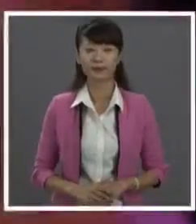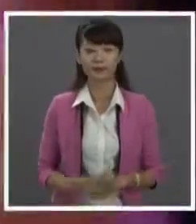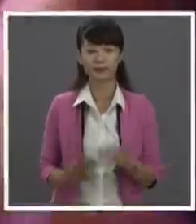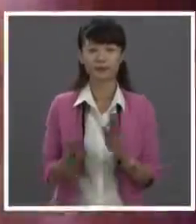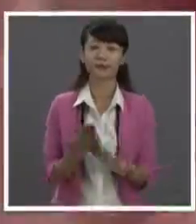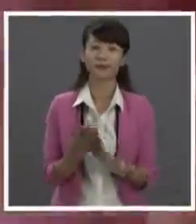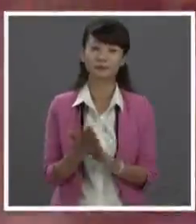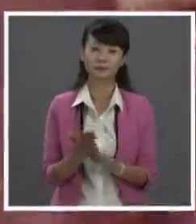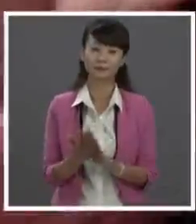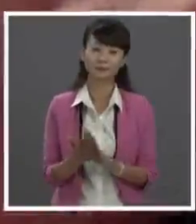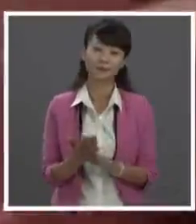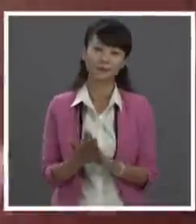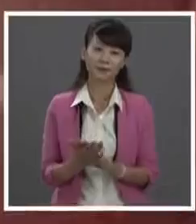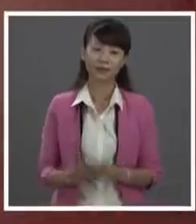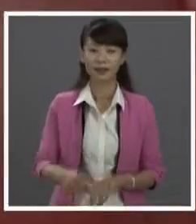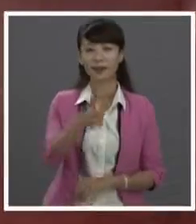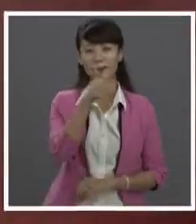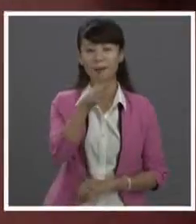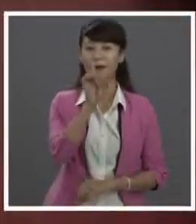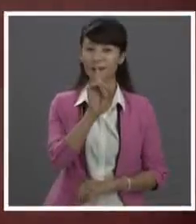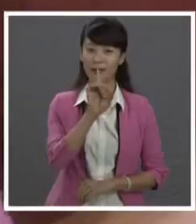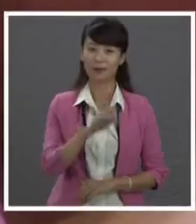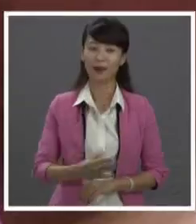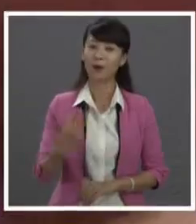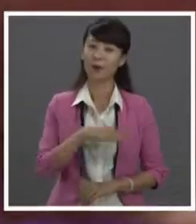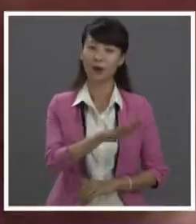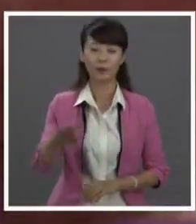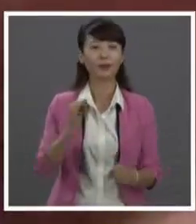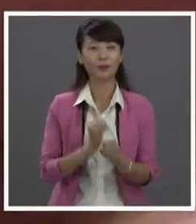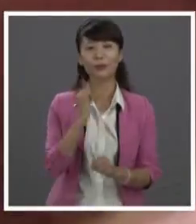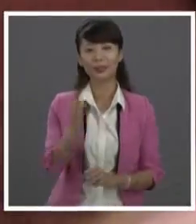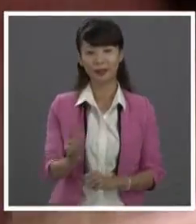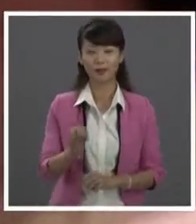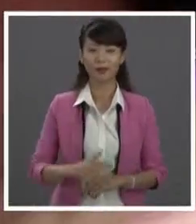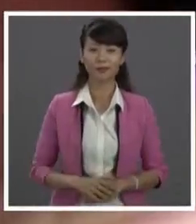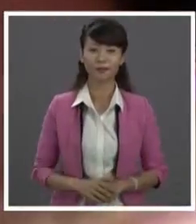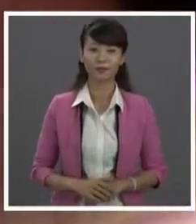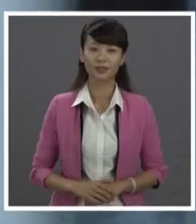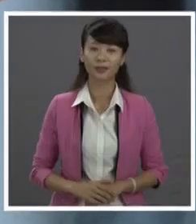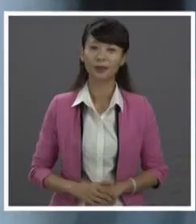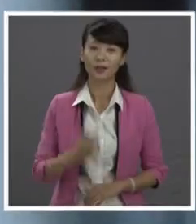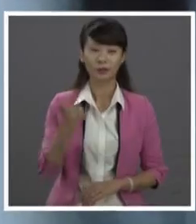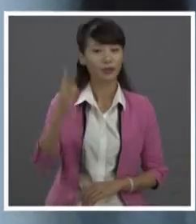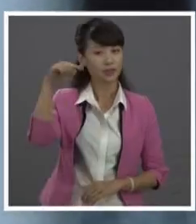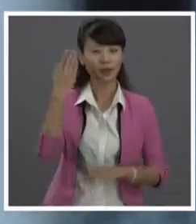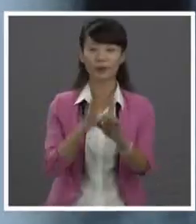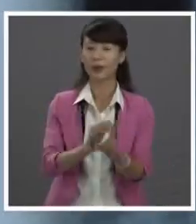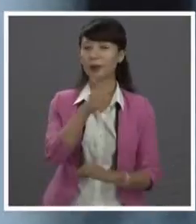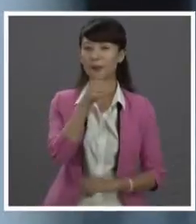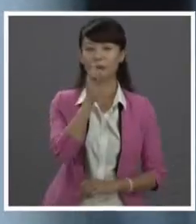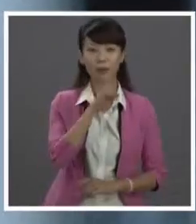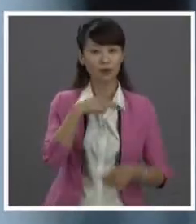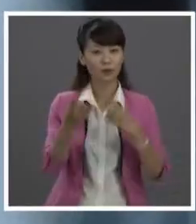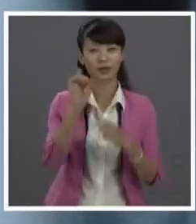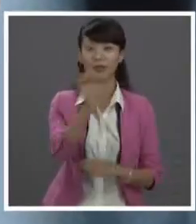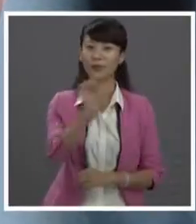爸爸妈妈，我们做到了，这是他们最想对爸爸妈妈说的一句话。他们真的特别的了不起，做